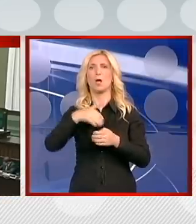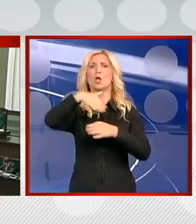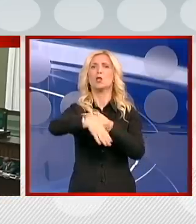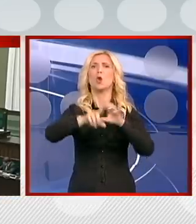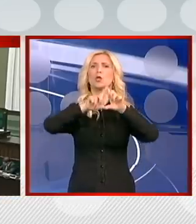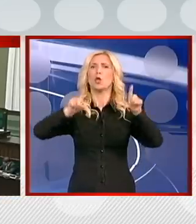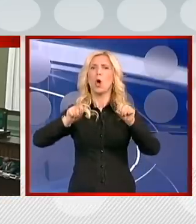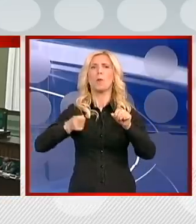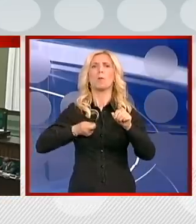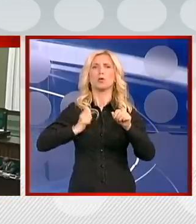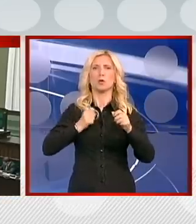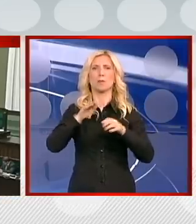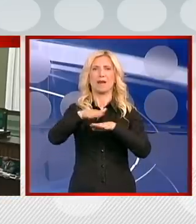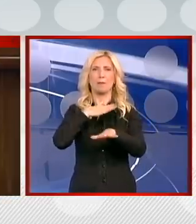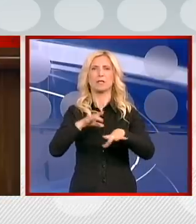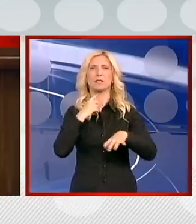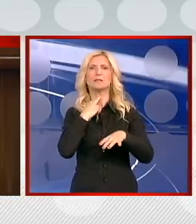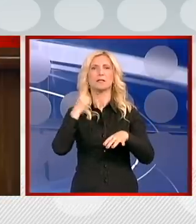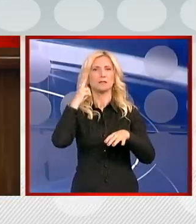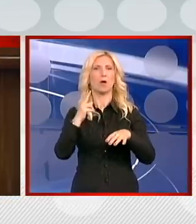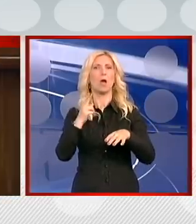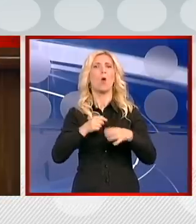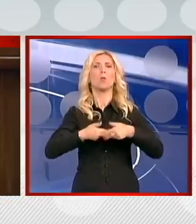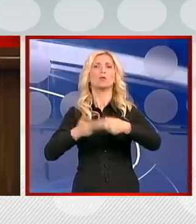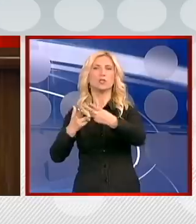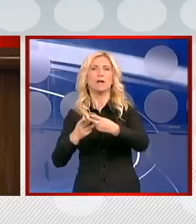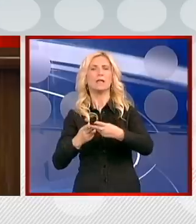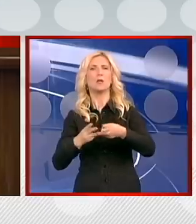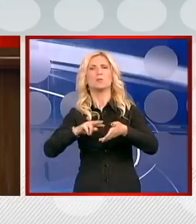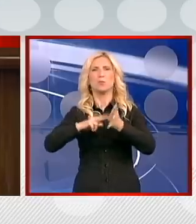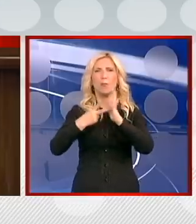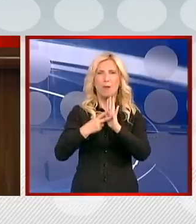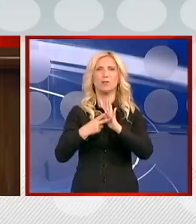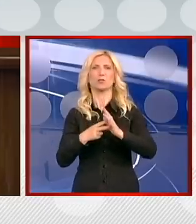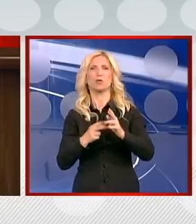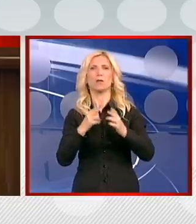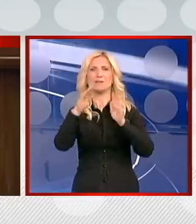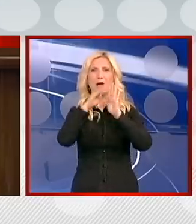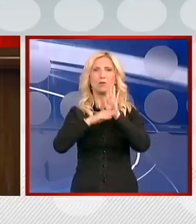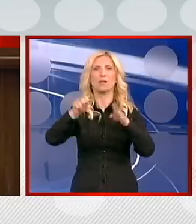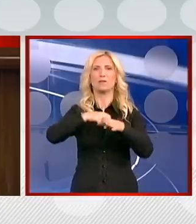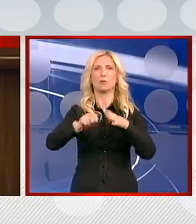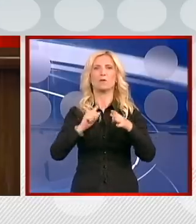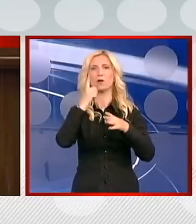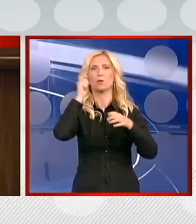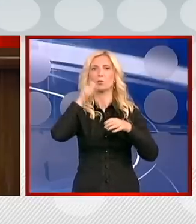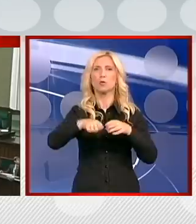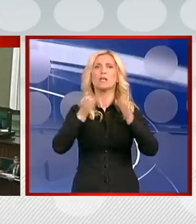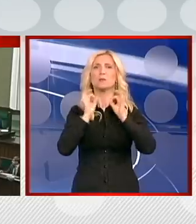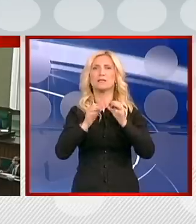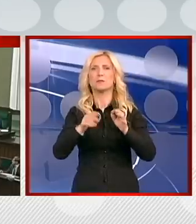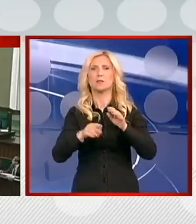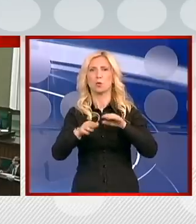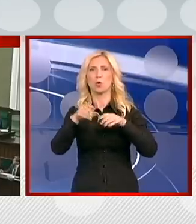Donji dom Poljskog parlamenta izglasao je upućivanje spornog predloga zakona o reformi Vrhovnog suda specijalnoj parlamentarnoj